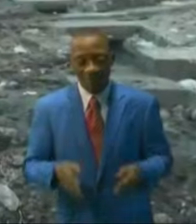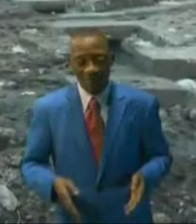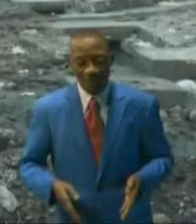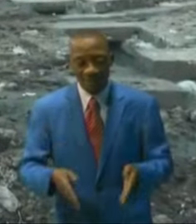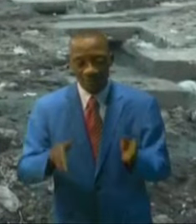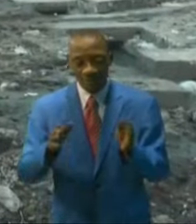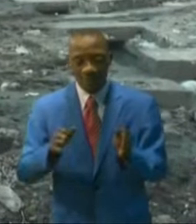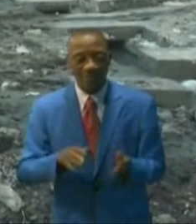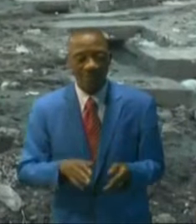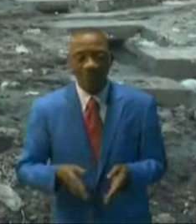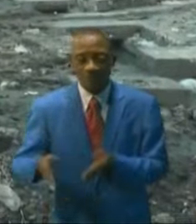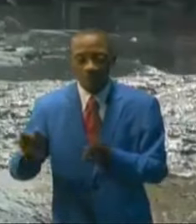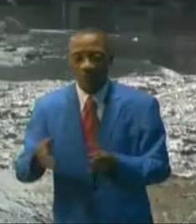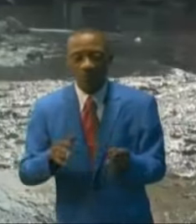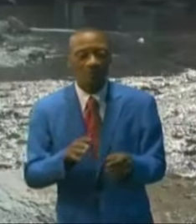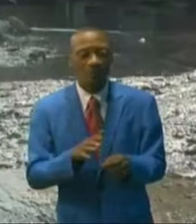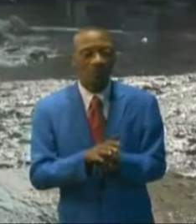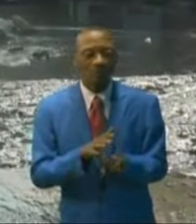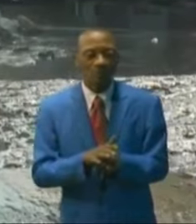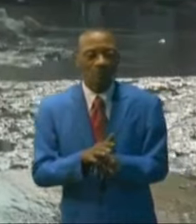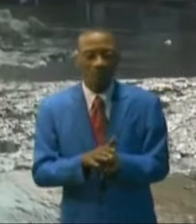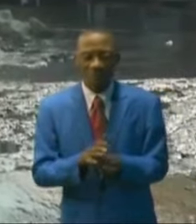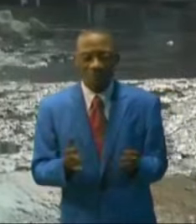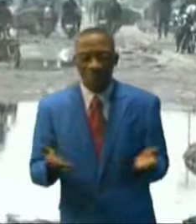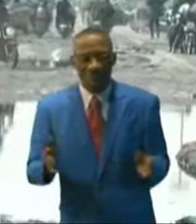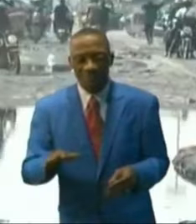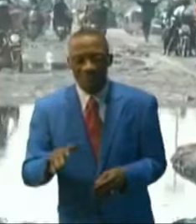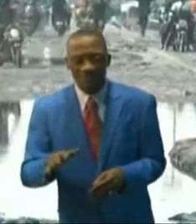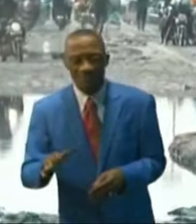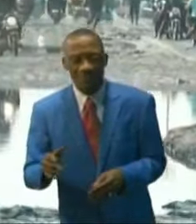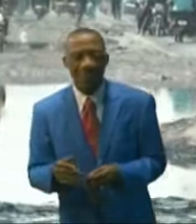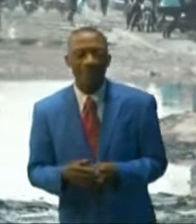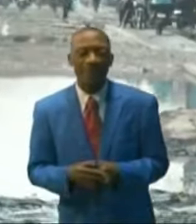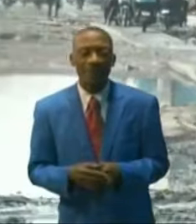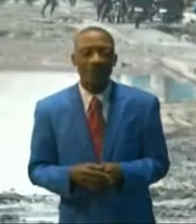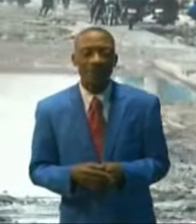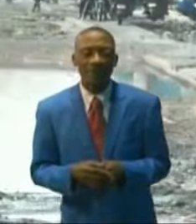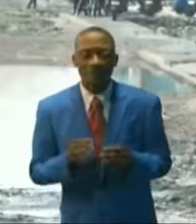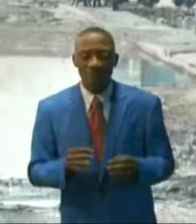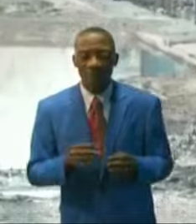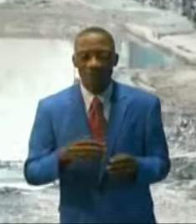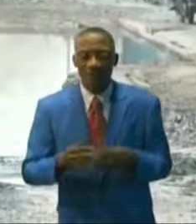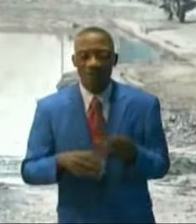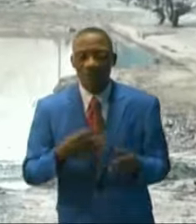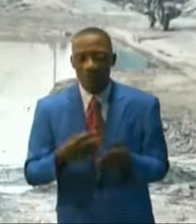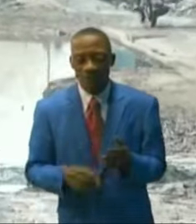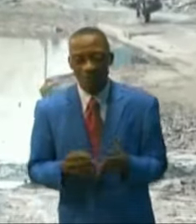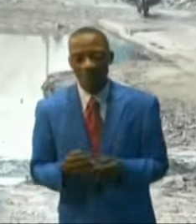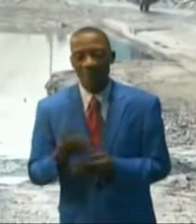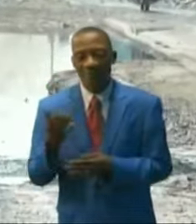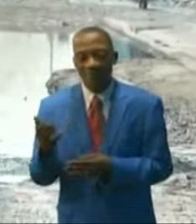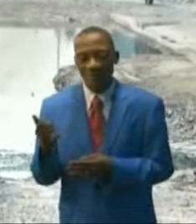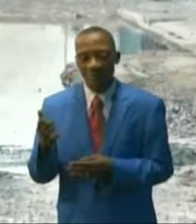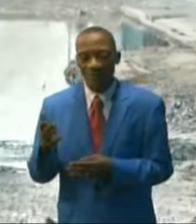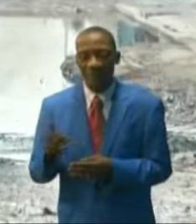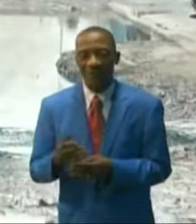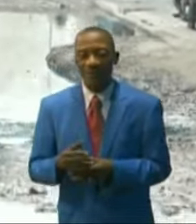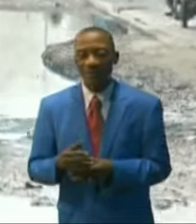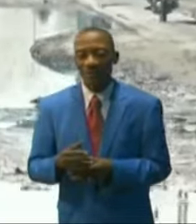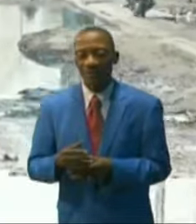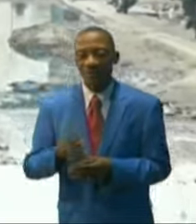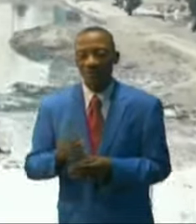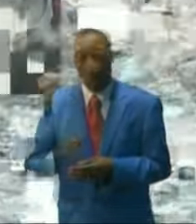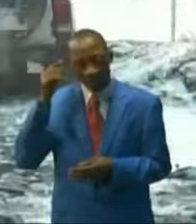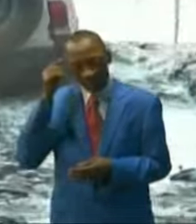La route Wangata, Kabambare, Bukassa affiche elle aussi ces mêmes visages des chantiers abandonnés et